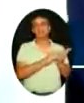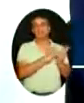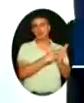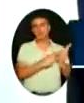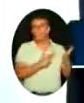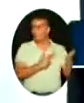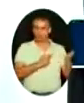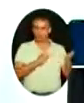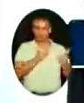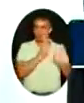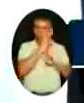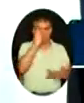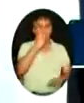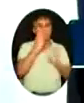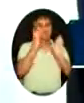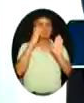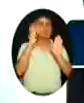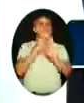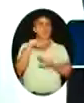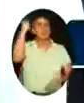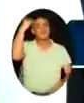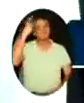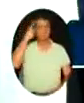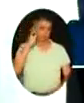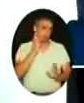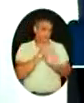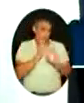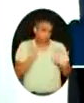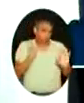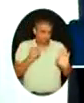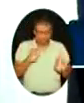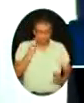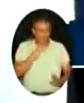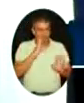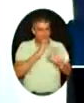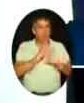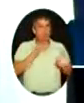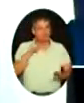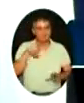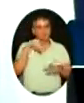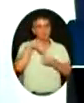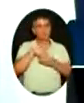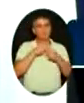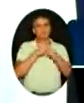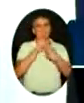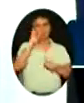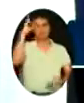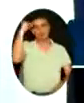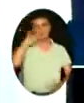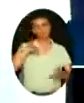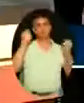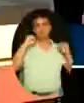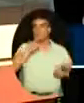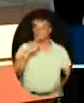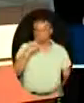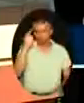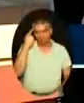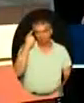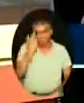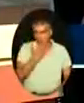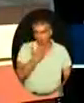ולכן זה לא טרור ערבי, זה טרור פלסטיני. זה דרך אגב טרור, זה דבר שאני מתנגד לו. אבל זה חלק מהמאבק הפלסטיני לעצמאות. אבל אתה לא תמים